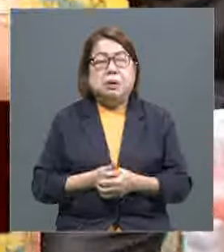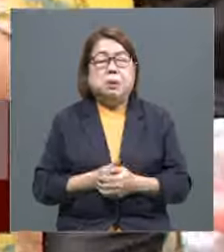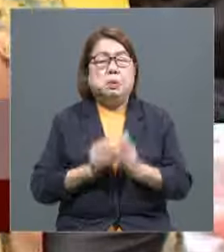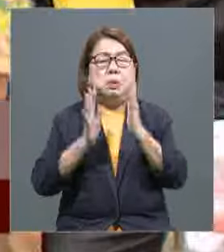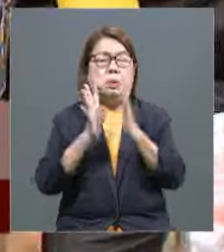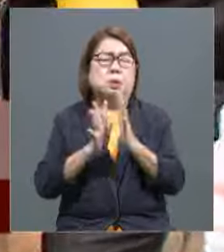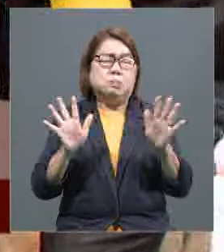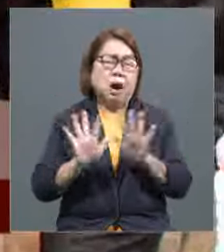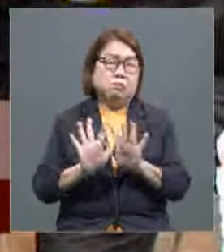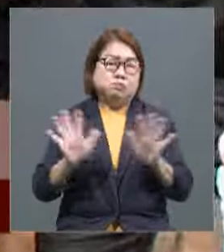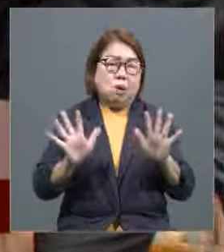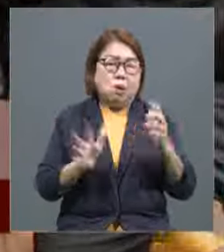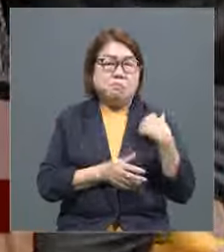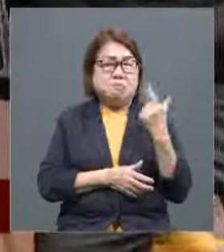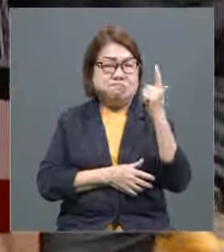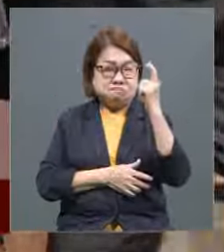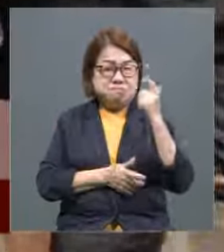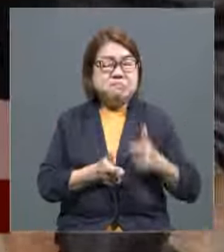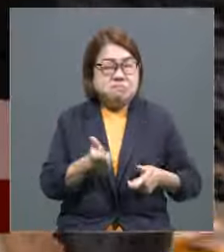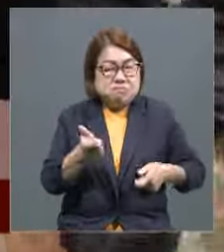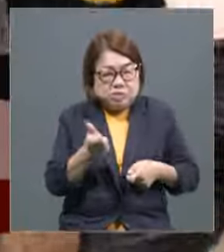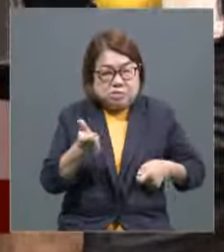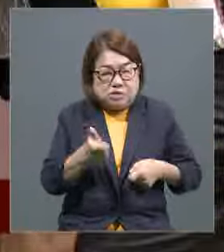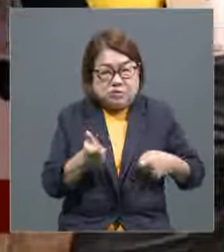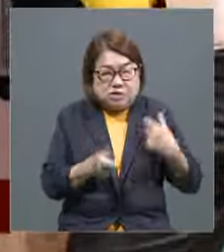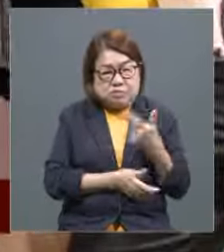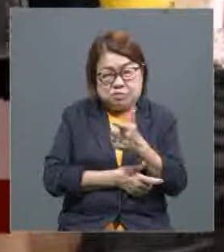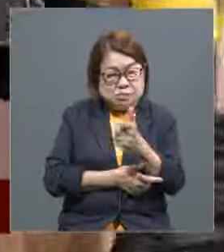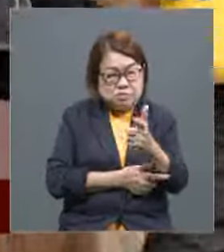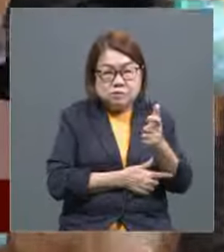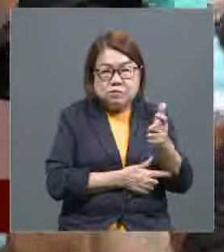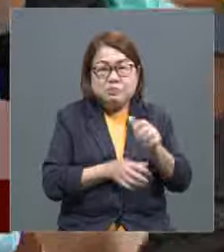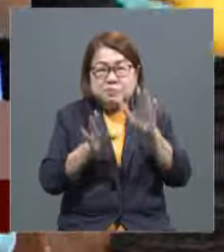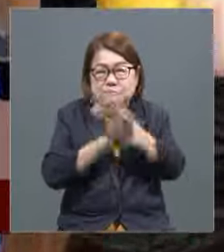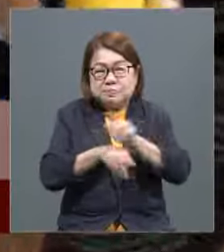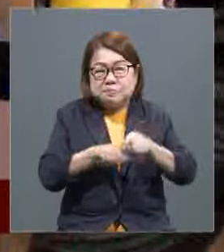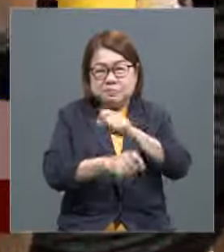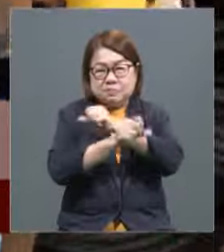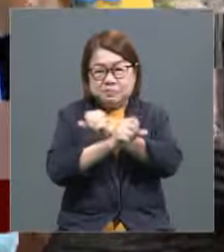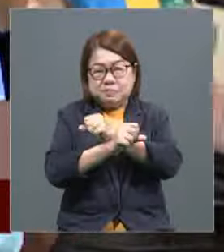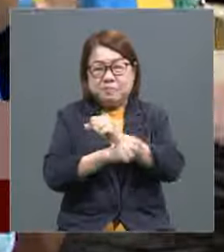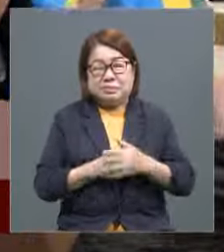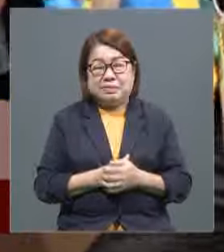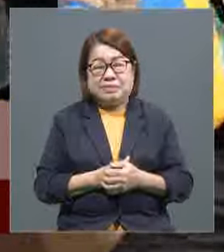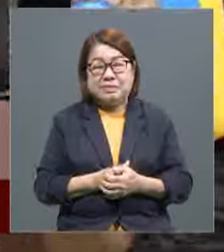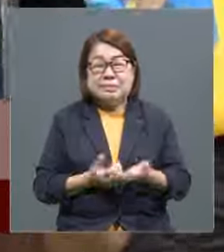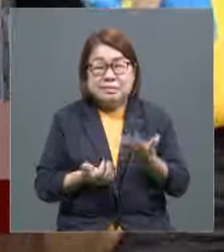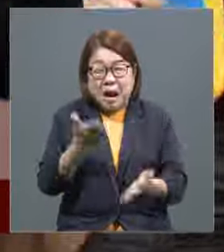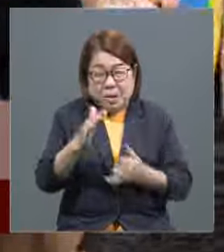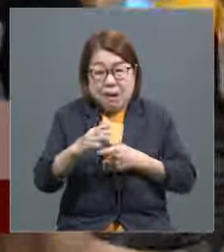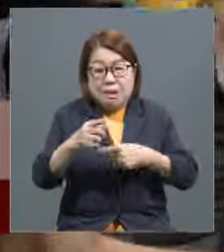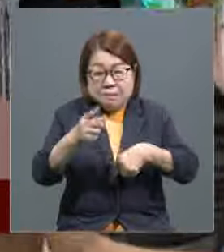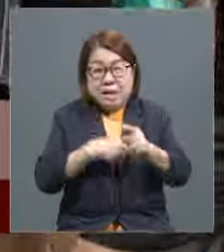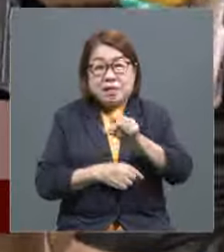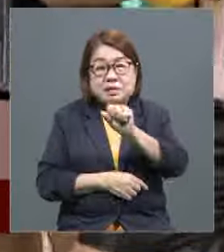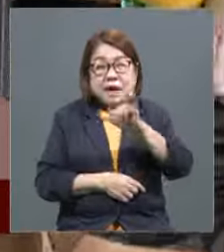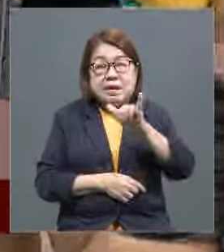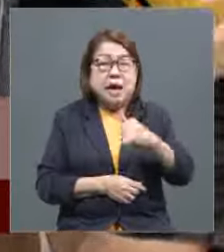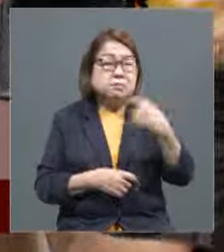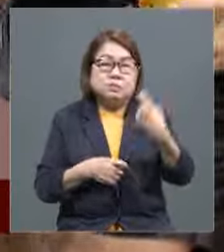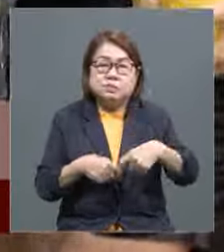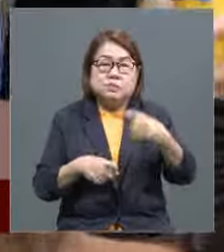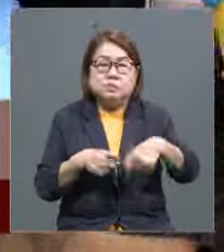ษย์ที่มีปืนฉีดน้ำเป็นเหมือนป้อมปราการอย่างนี้เลยค่ะเพราะว่าแม้ว่าคุณผู้ชมได้เดินผ่านมาในสยามในตอนนี้ไม่มีทางที่จะออก